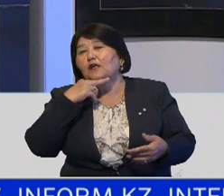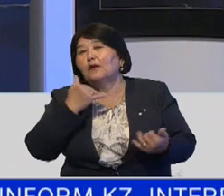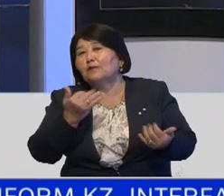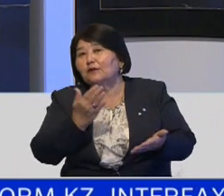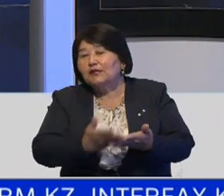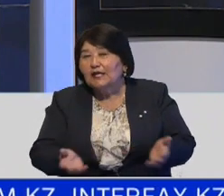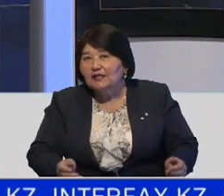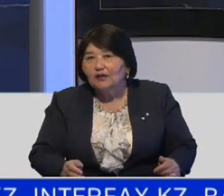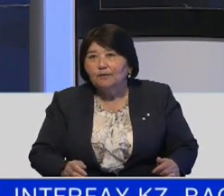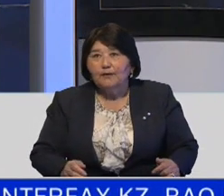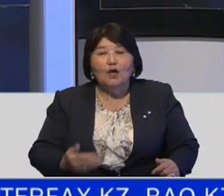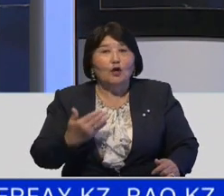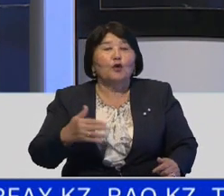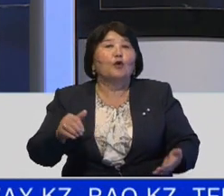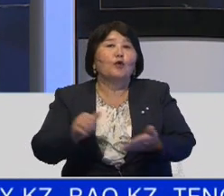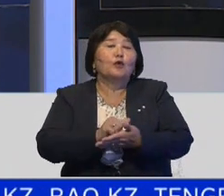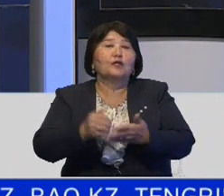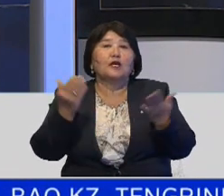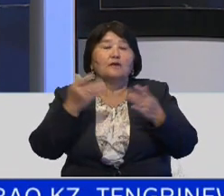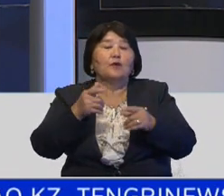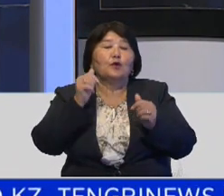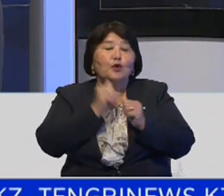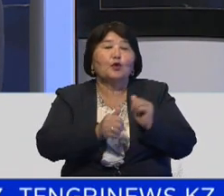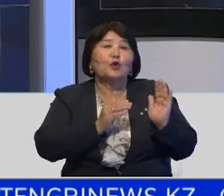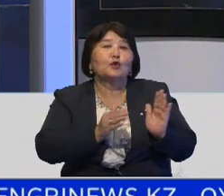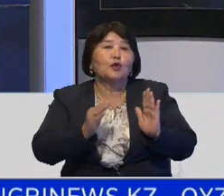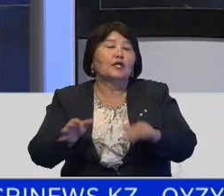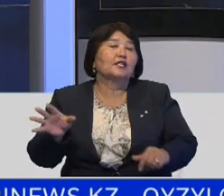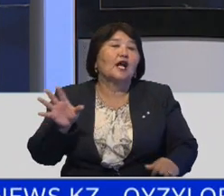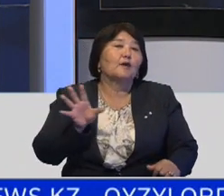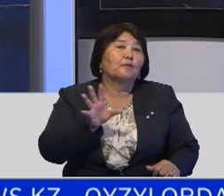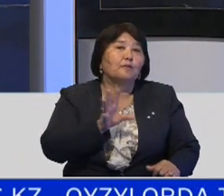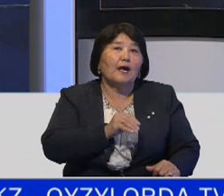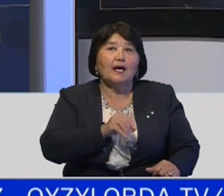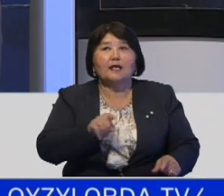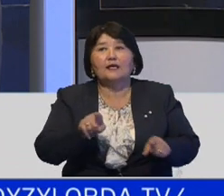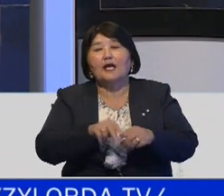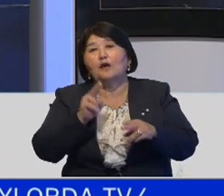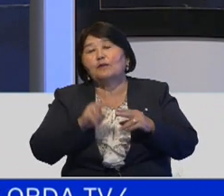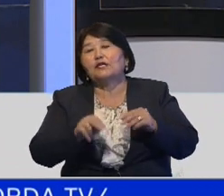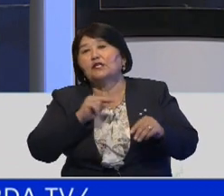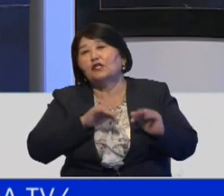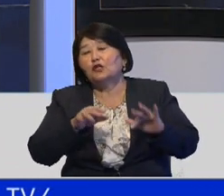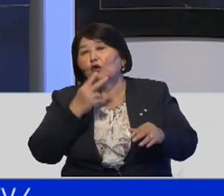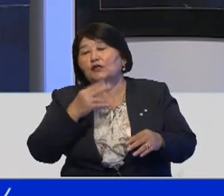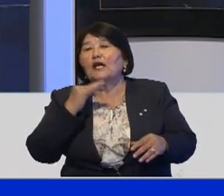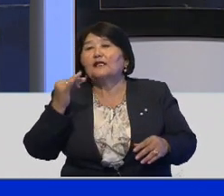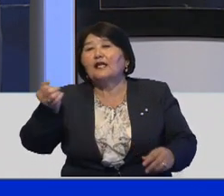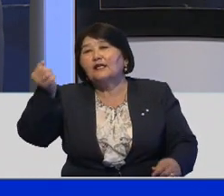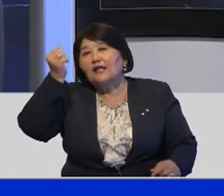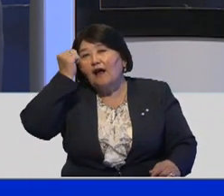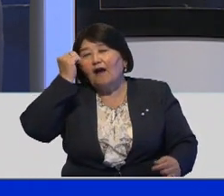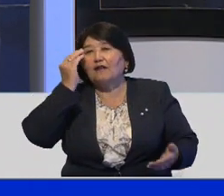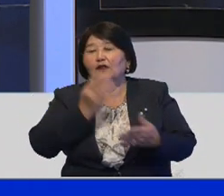келеді. Оның барлығы айналып келгенде күнделікті бар, күнделікті жоқ бітетін шаралардан көрі тарихқа қалатын,